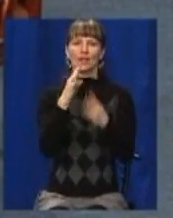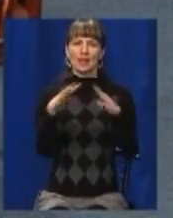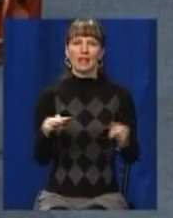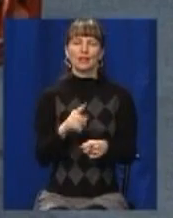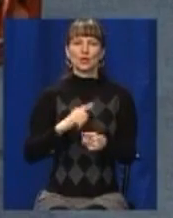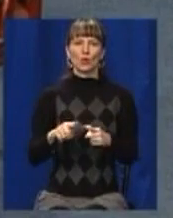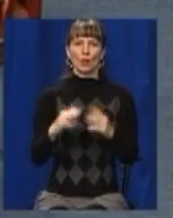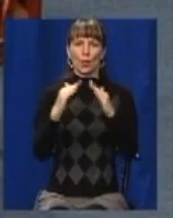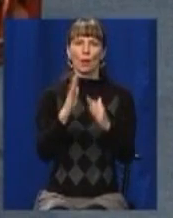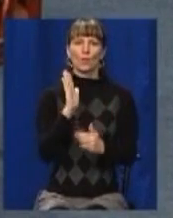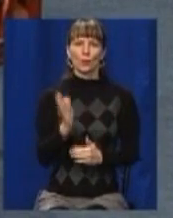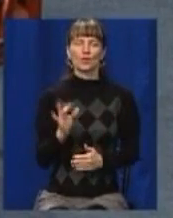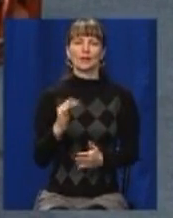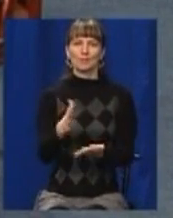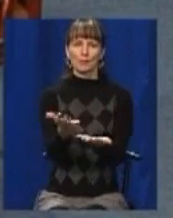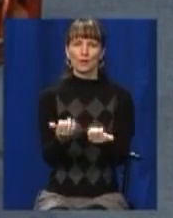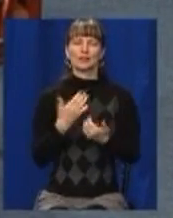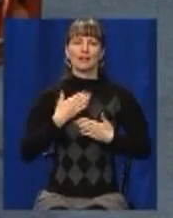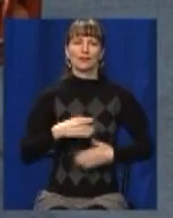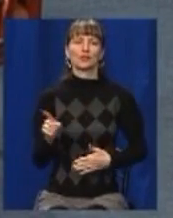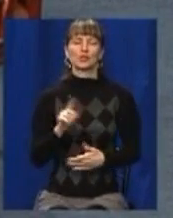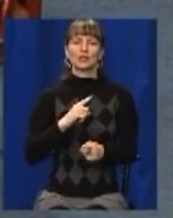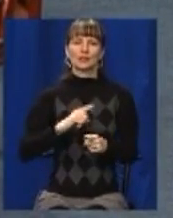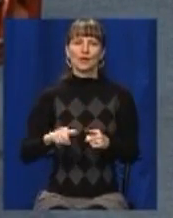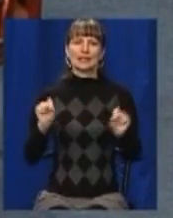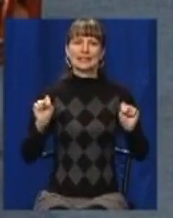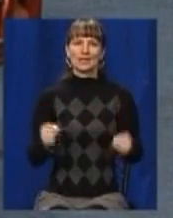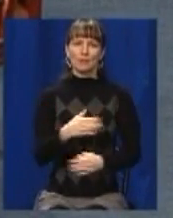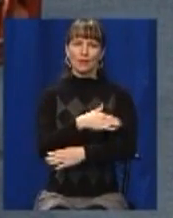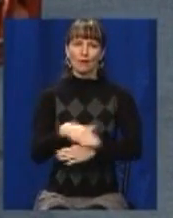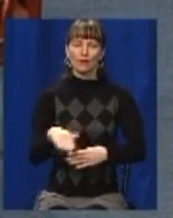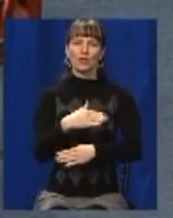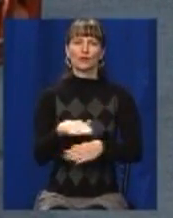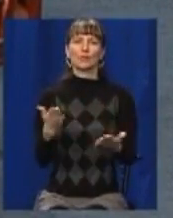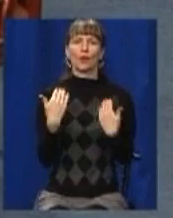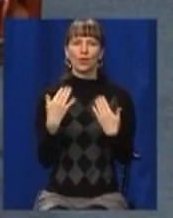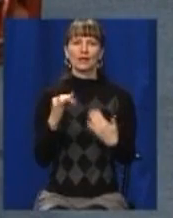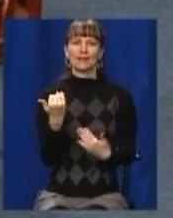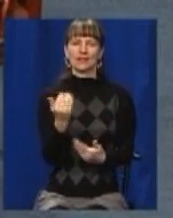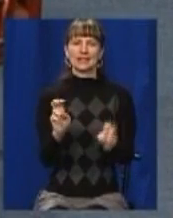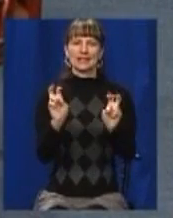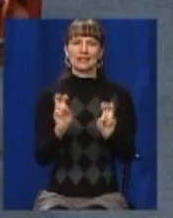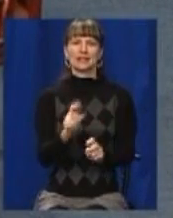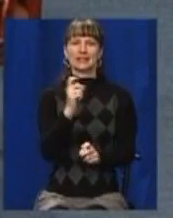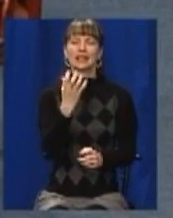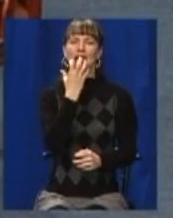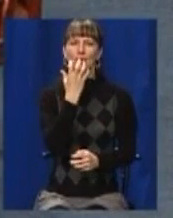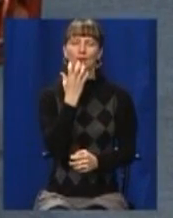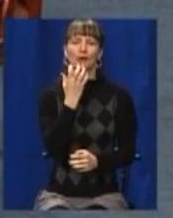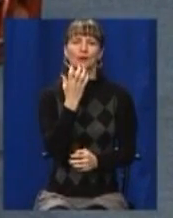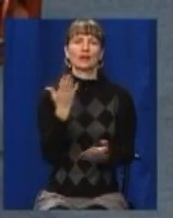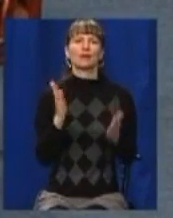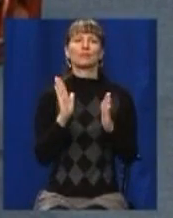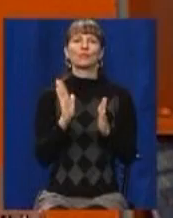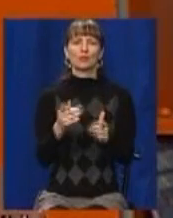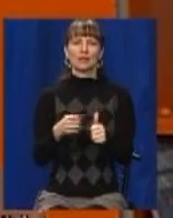хаті вже скоро буде, і отримати задоволення від того, що дійсно зима на дворі, хоча на вулиці прохолодно, а ви сидите з теплою такою, як це